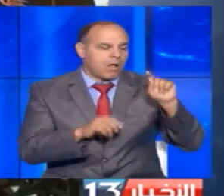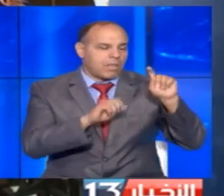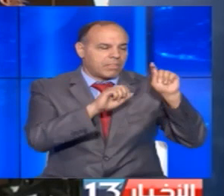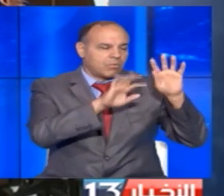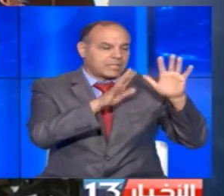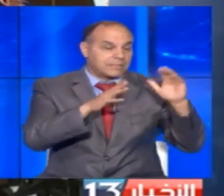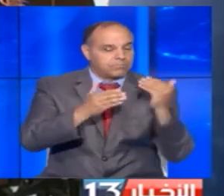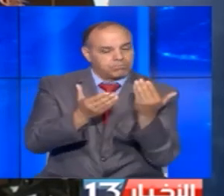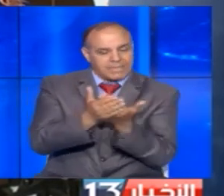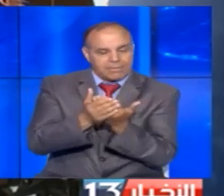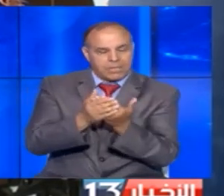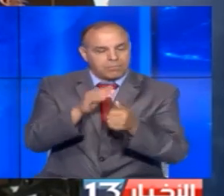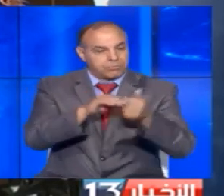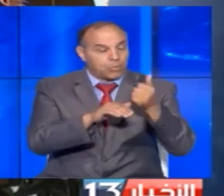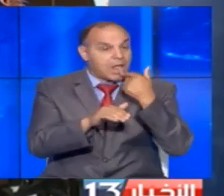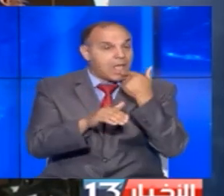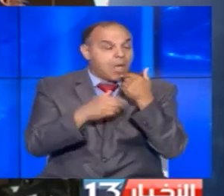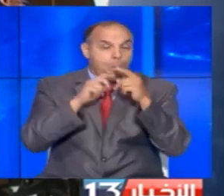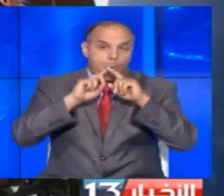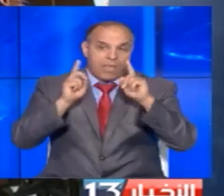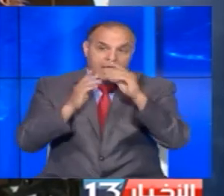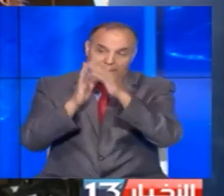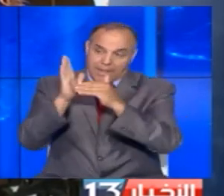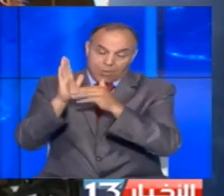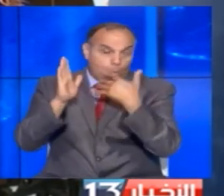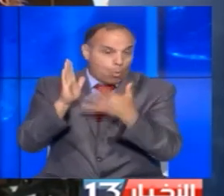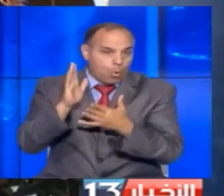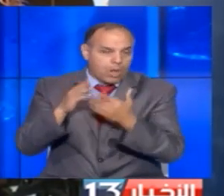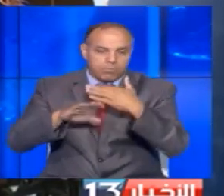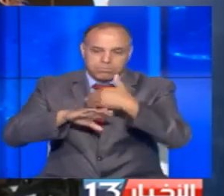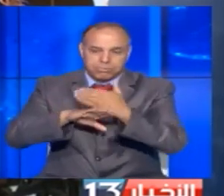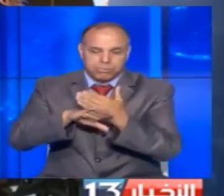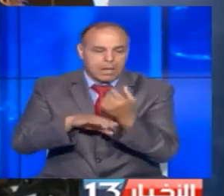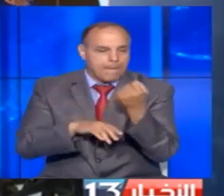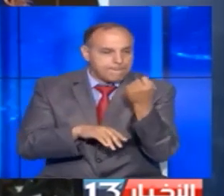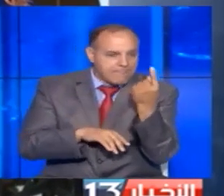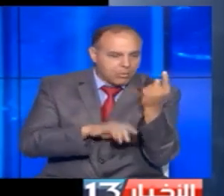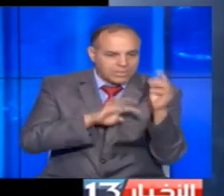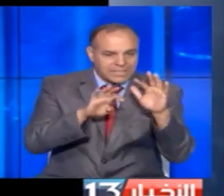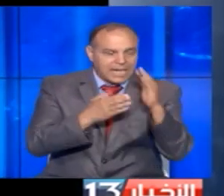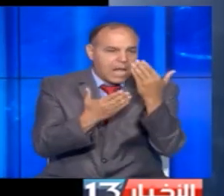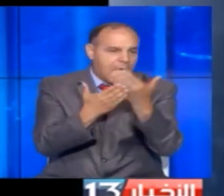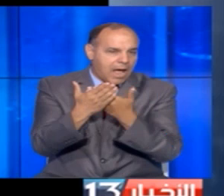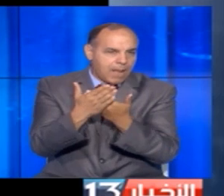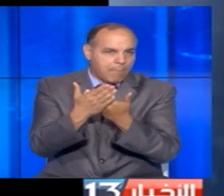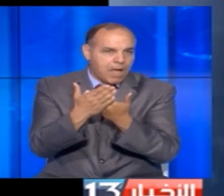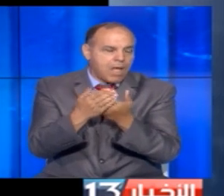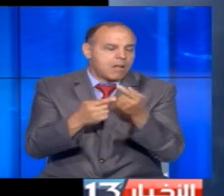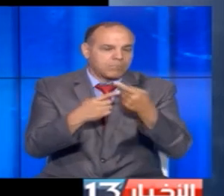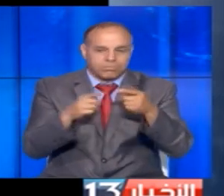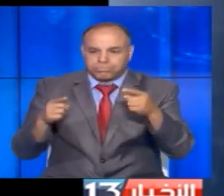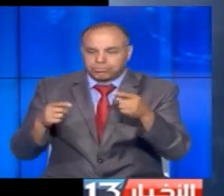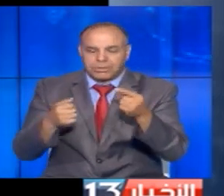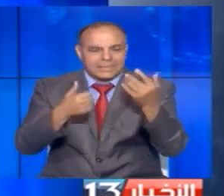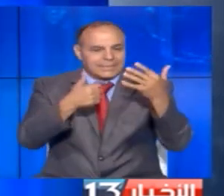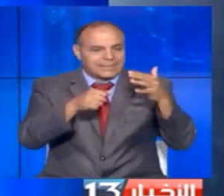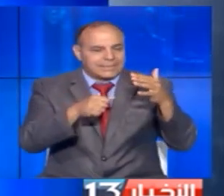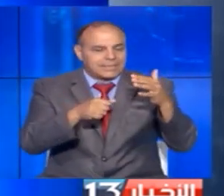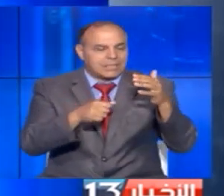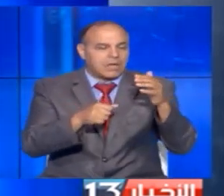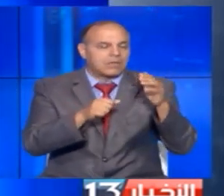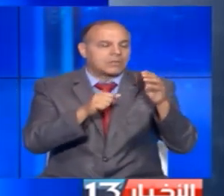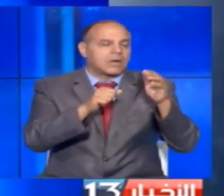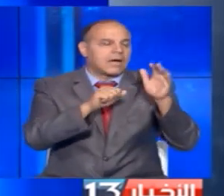مطلب ترشح موضحا ان القائمات تتوزع بين مائه وتسعين قائمه كنا فيه وستمائه وخمسه